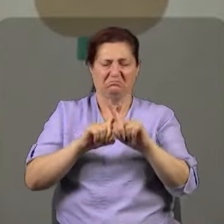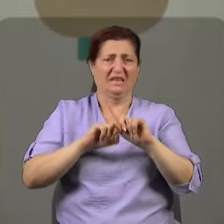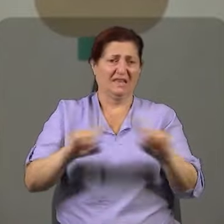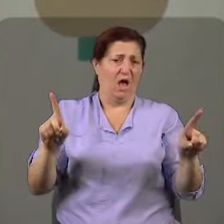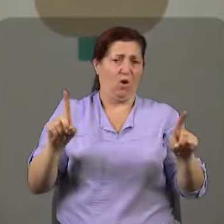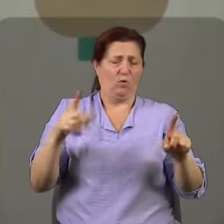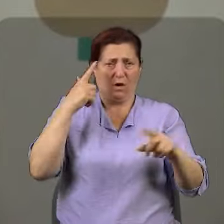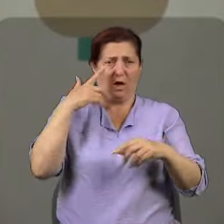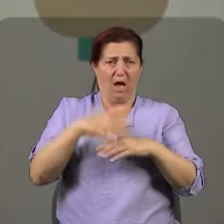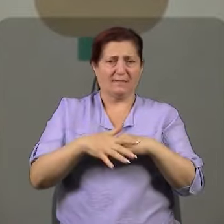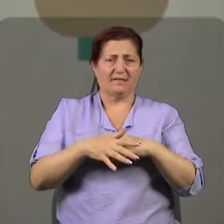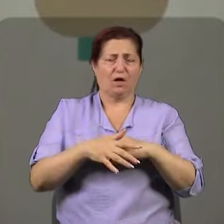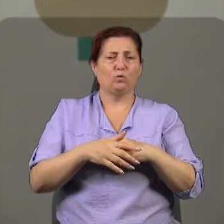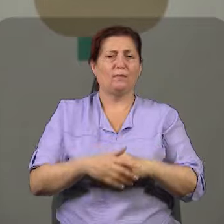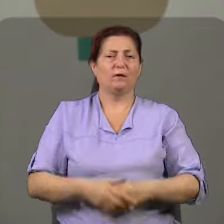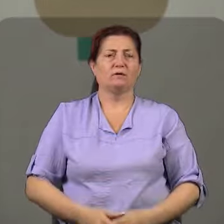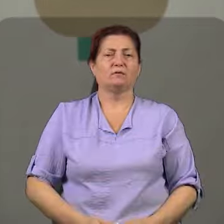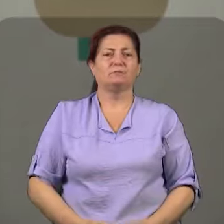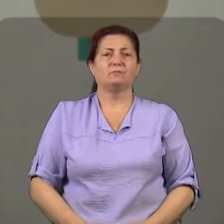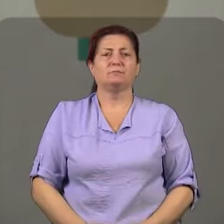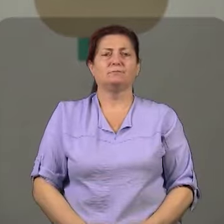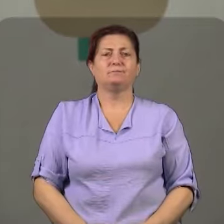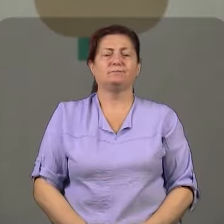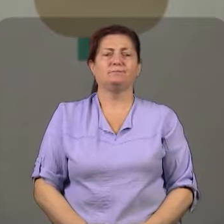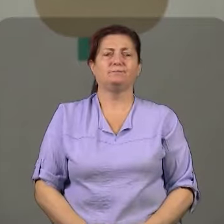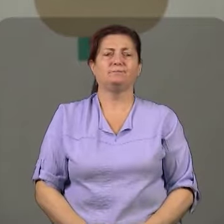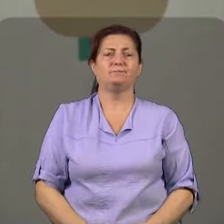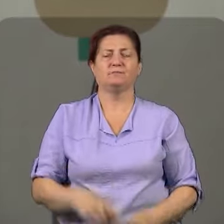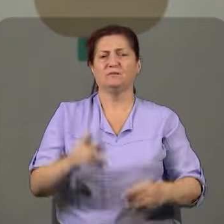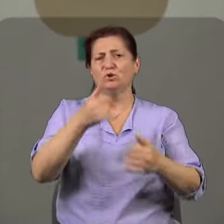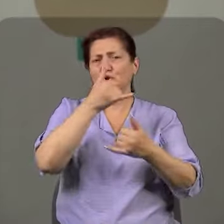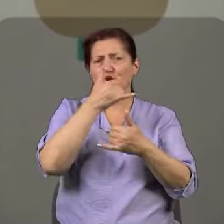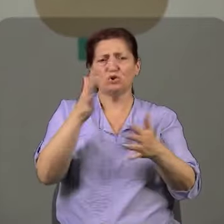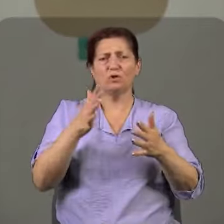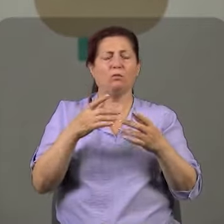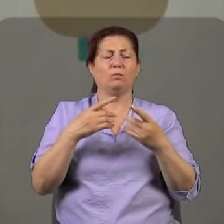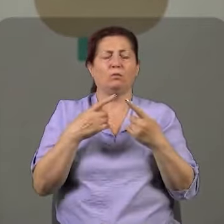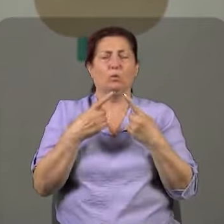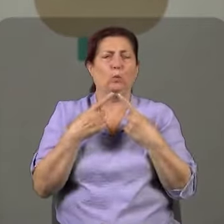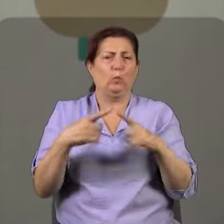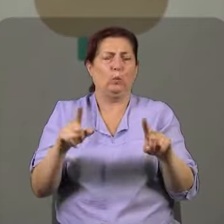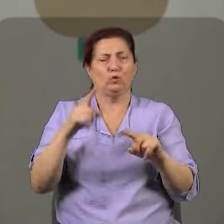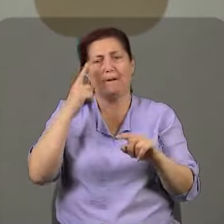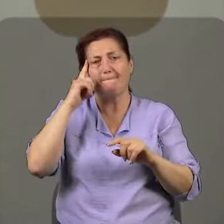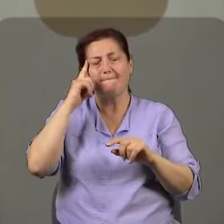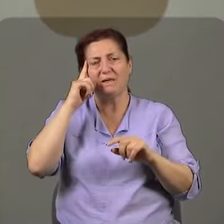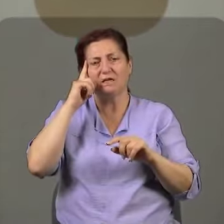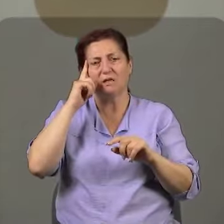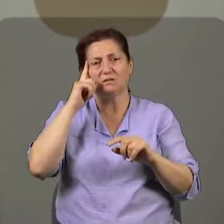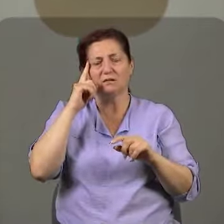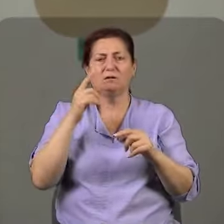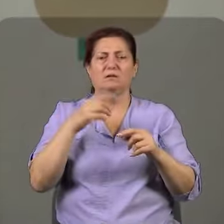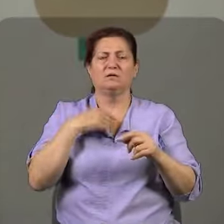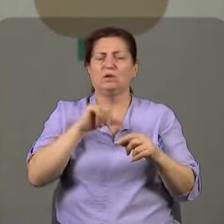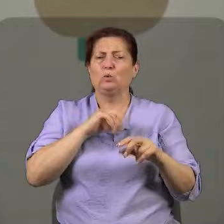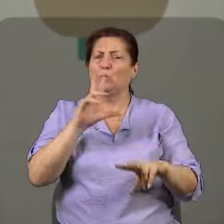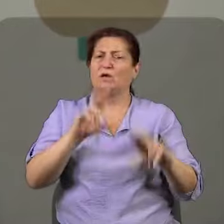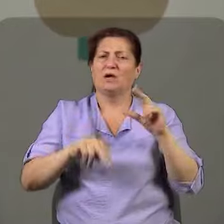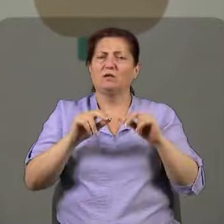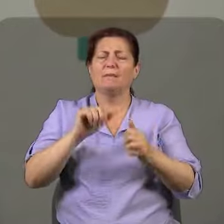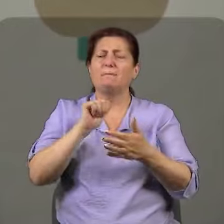եք, սա ոնց որ չի կարող, լրիվ ուրիշ լոգիկա է, ոնց որ ենթադրությունները բերում, որ ինչ-որ ուրիշ պատճառներով այս ամեն ինչը